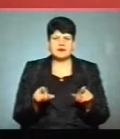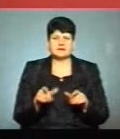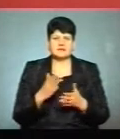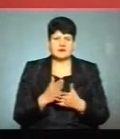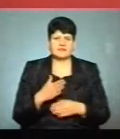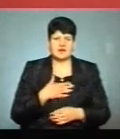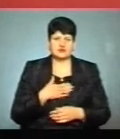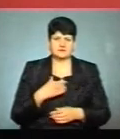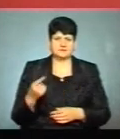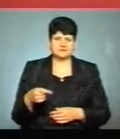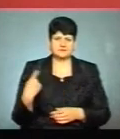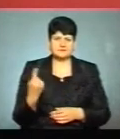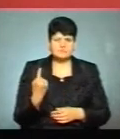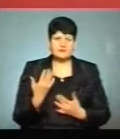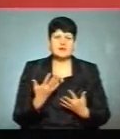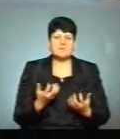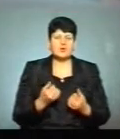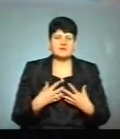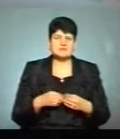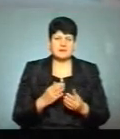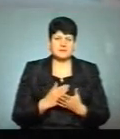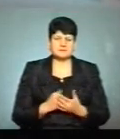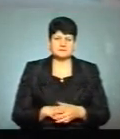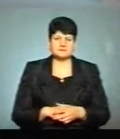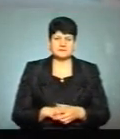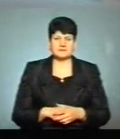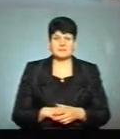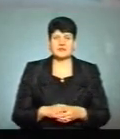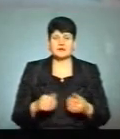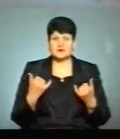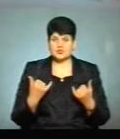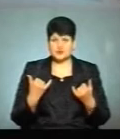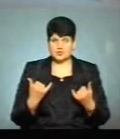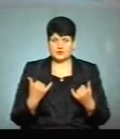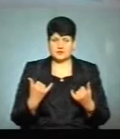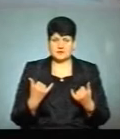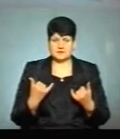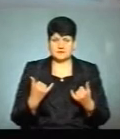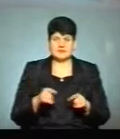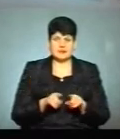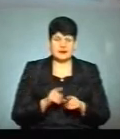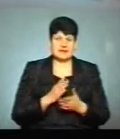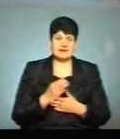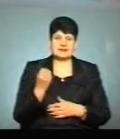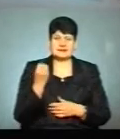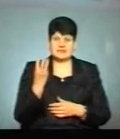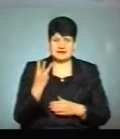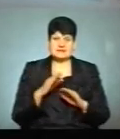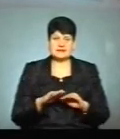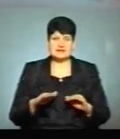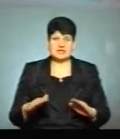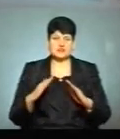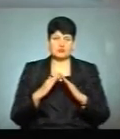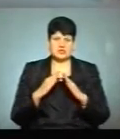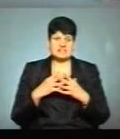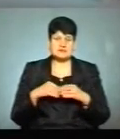нашому регіоні, а також скільки прийомних сімей? На сьогодні таких є 13 дитячих будинків сімейного